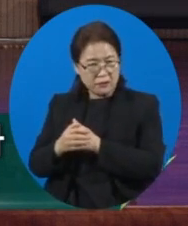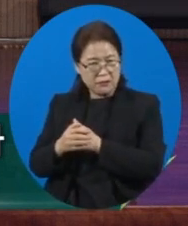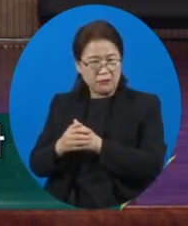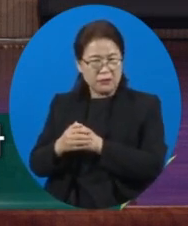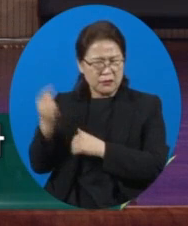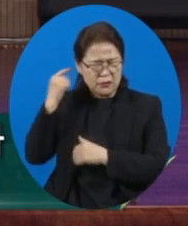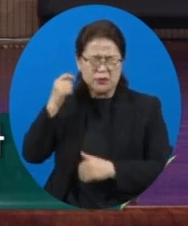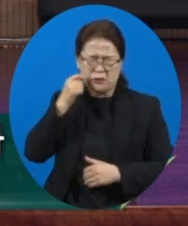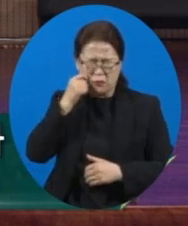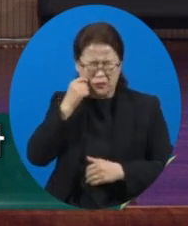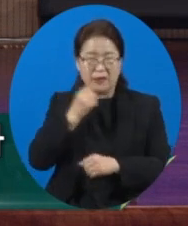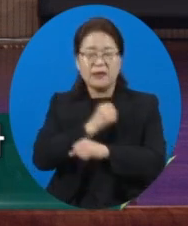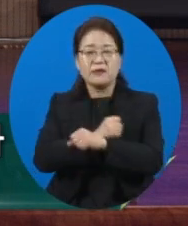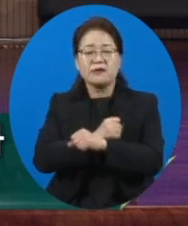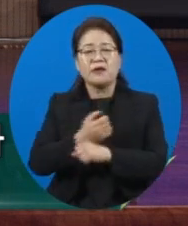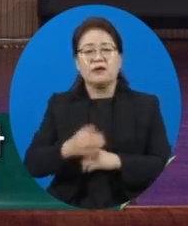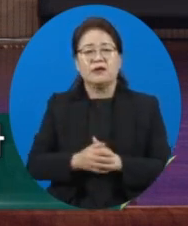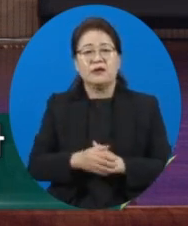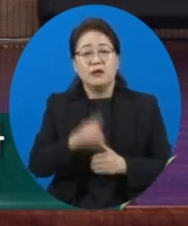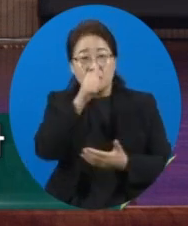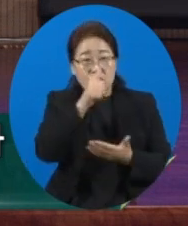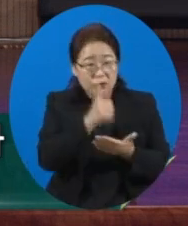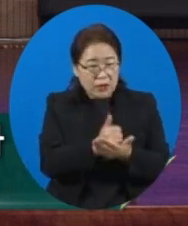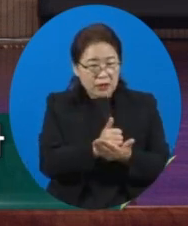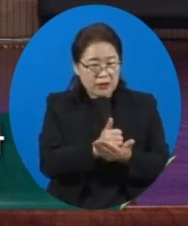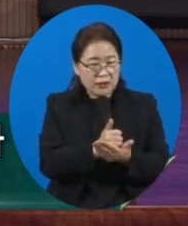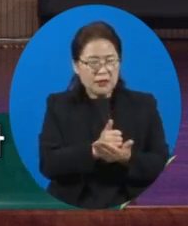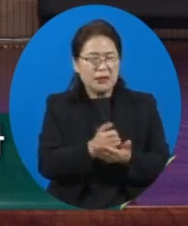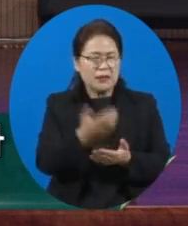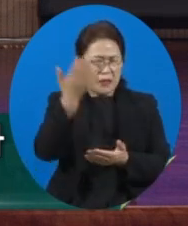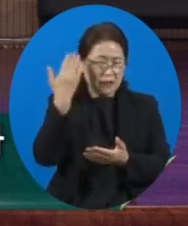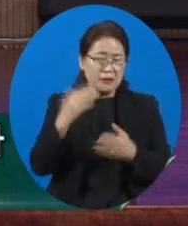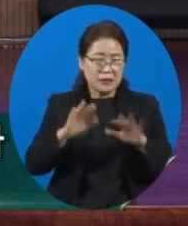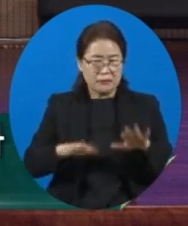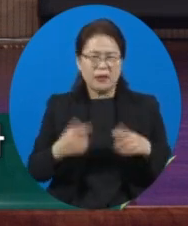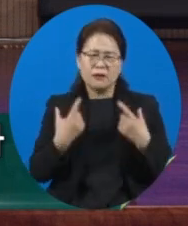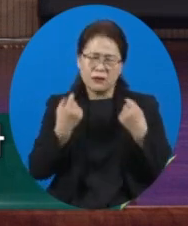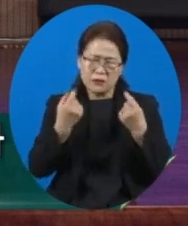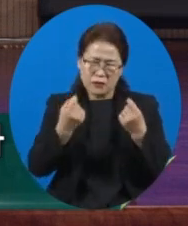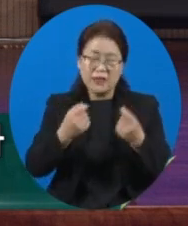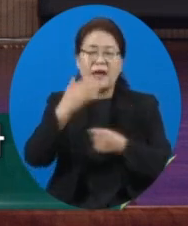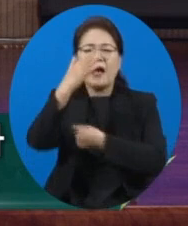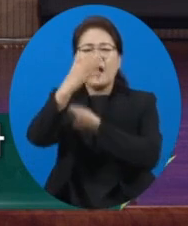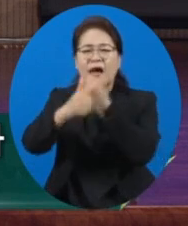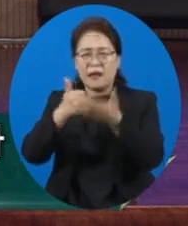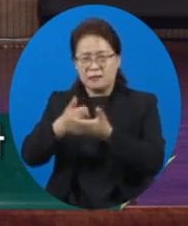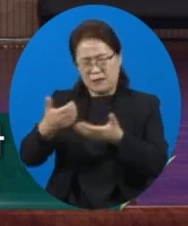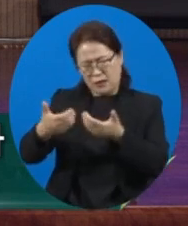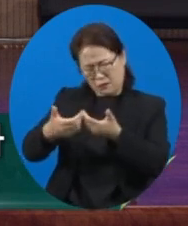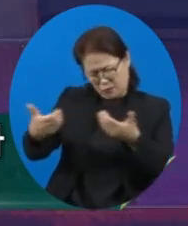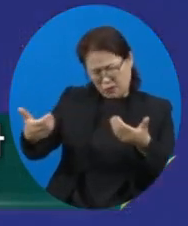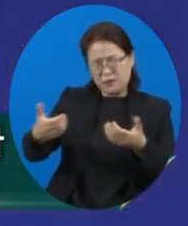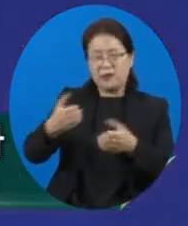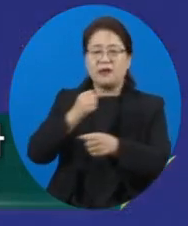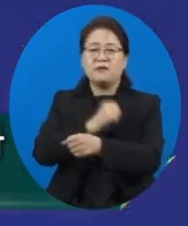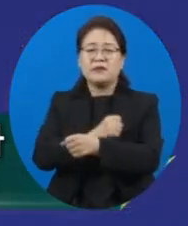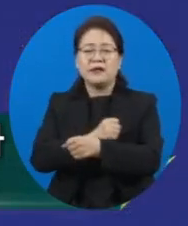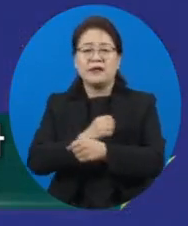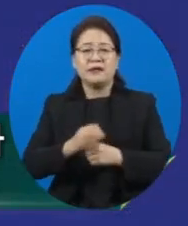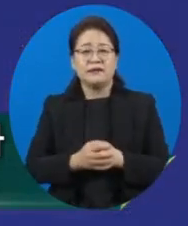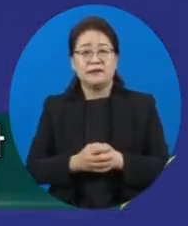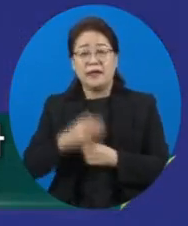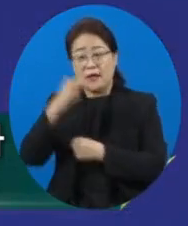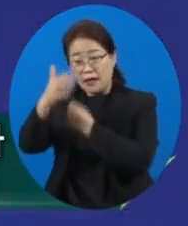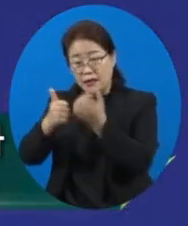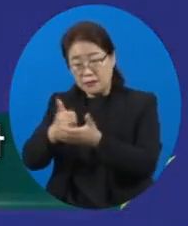함이니라. 여러분, 죄는 그때나 지금이나 동일하게 하나님과 멀어지게 만듭니다.